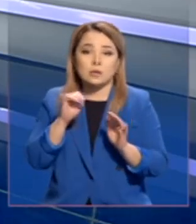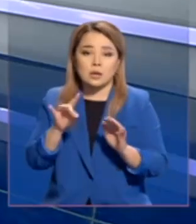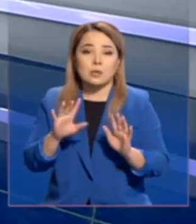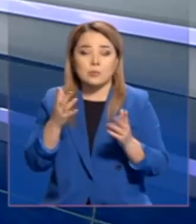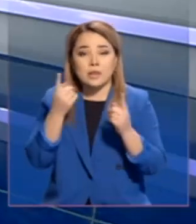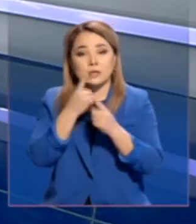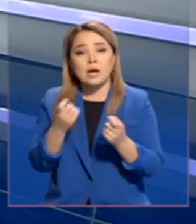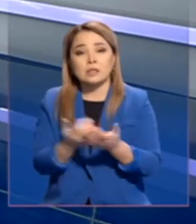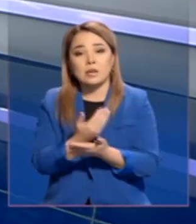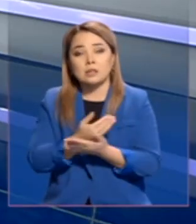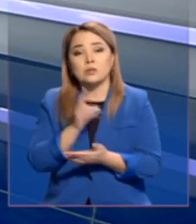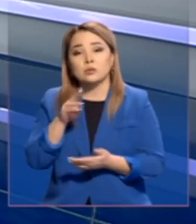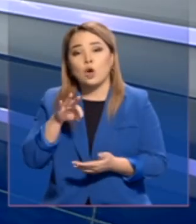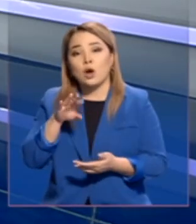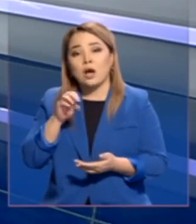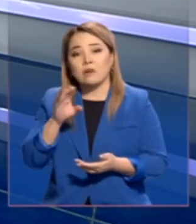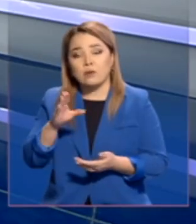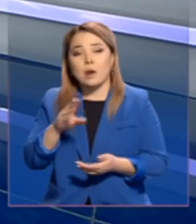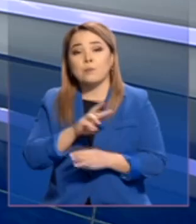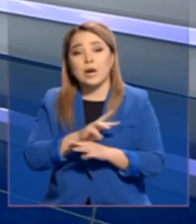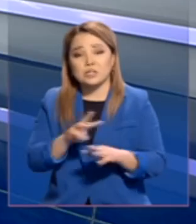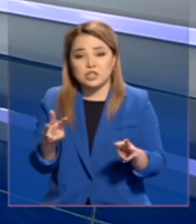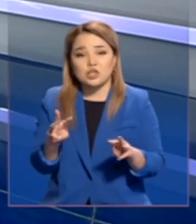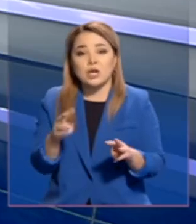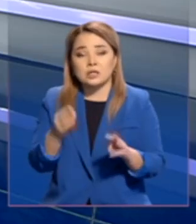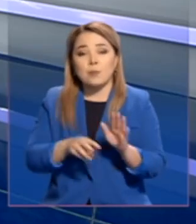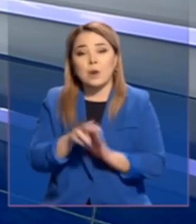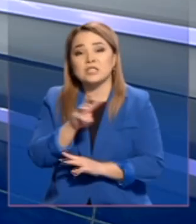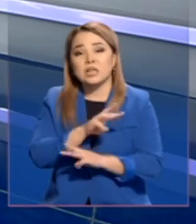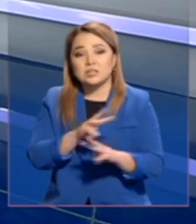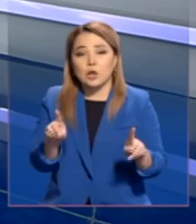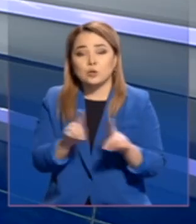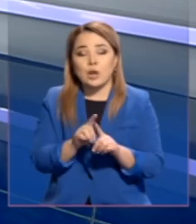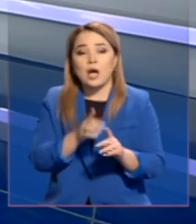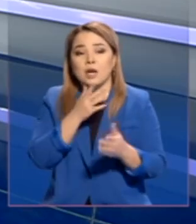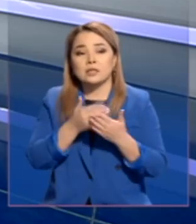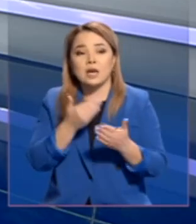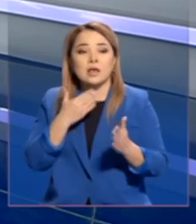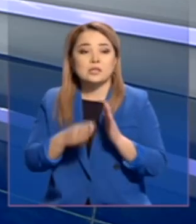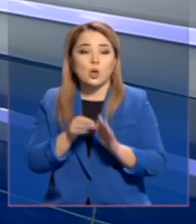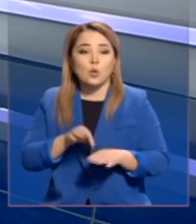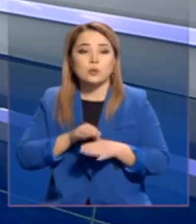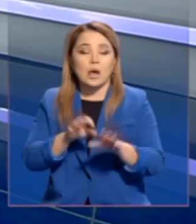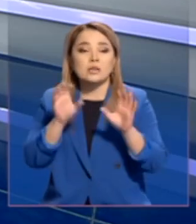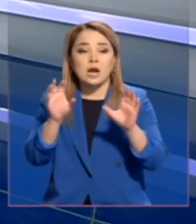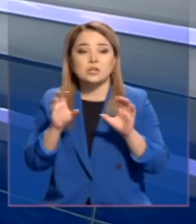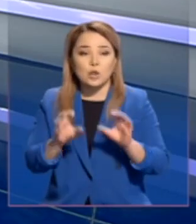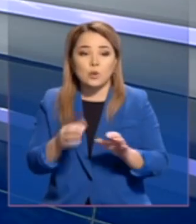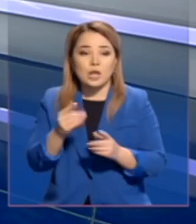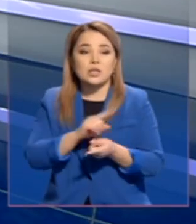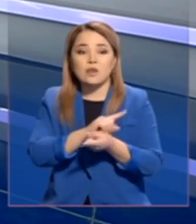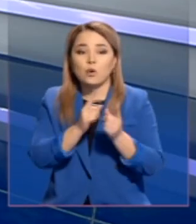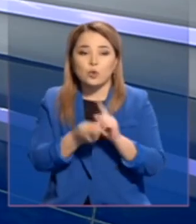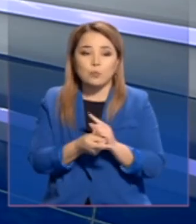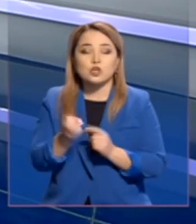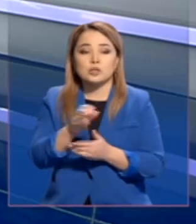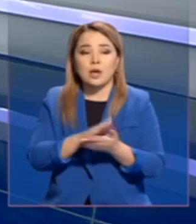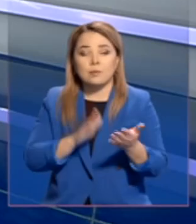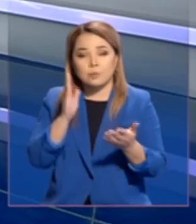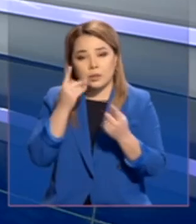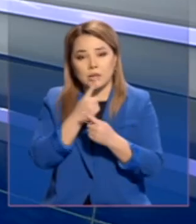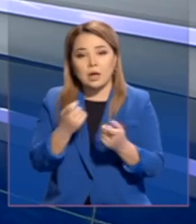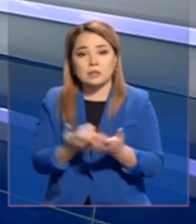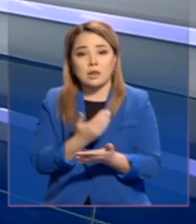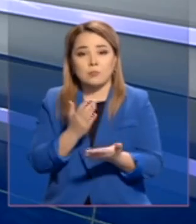қаңтардағы мәлімдемесінде Қасым Жомарт Тоқаев мәжілістің және мәслихаттардың кезектен тыс сайлауы конституциялық реформаның жалғасы екенін